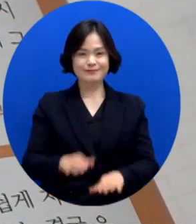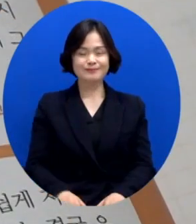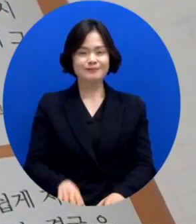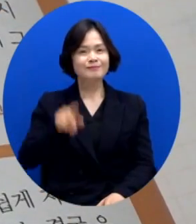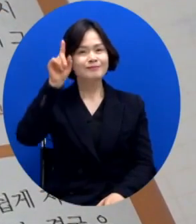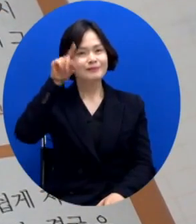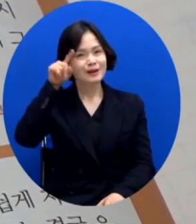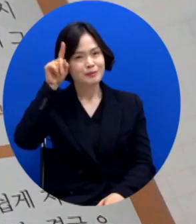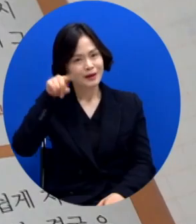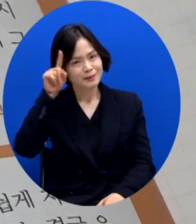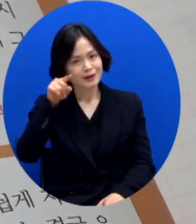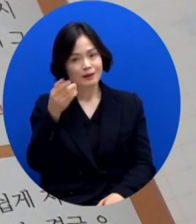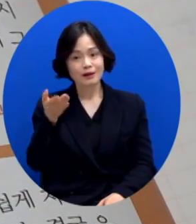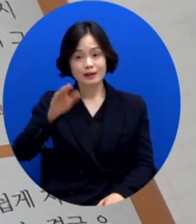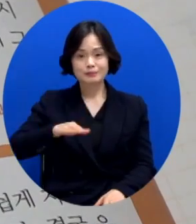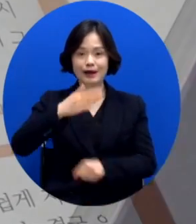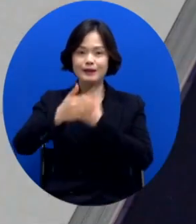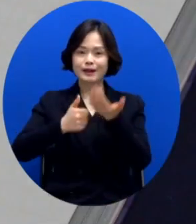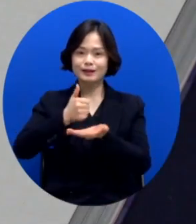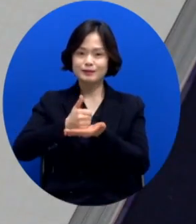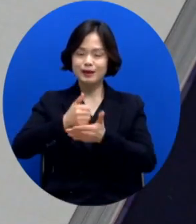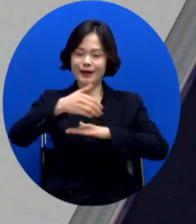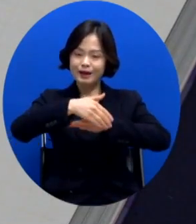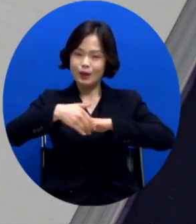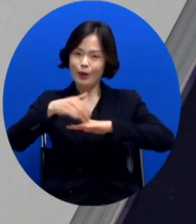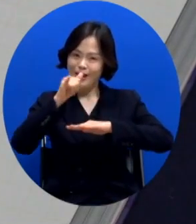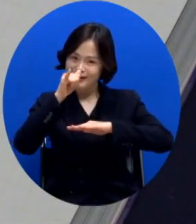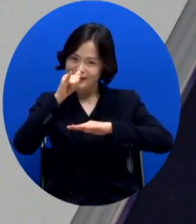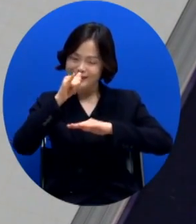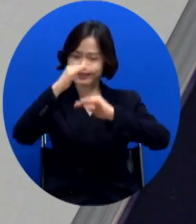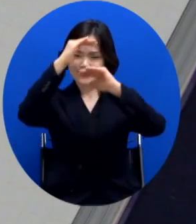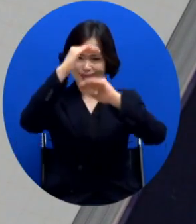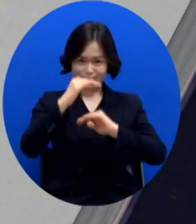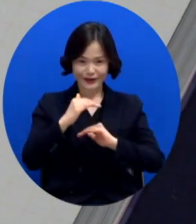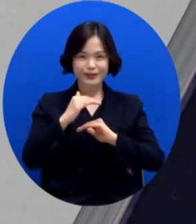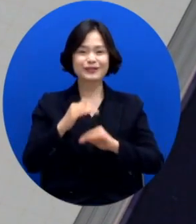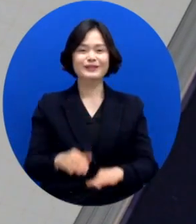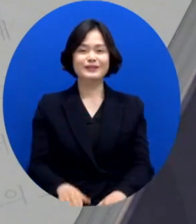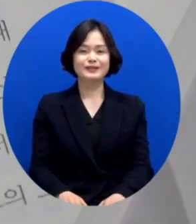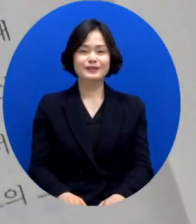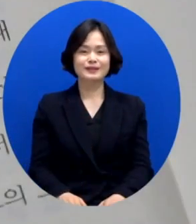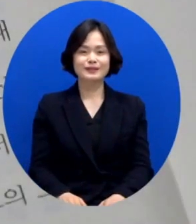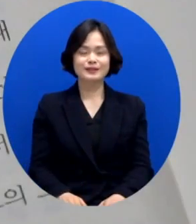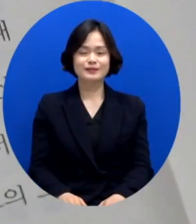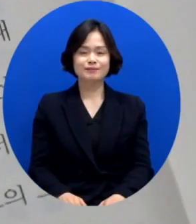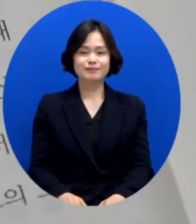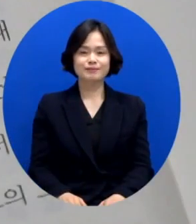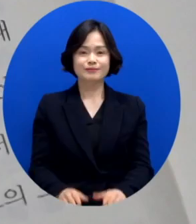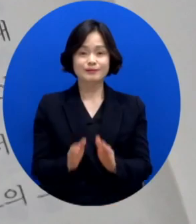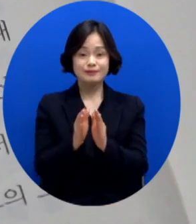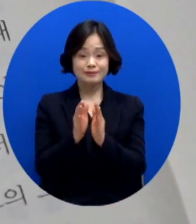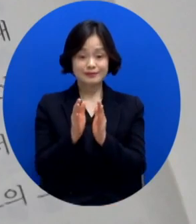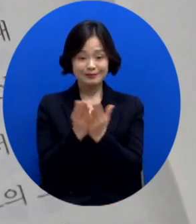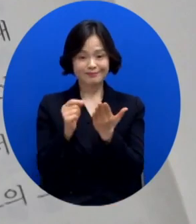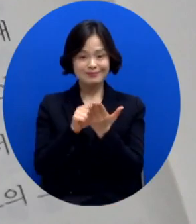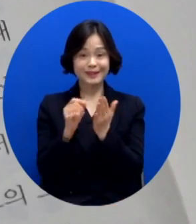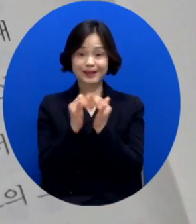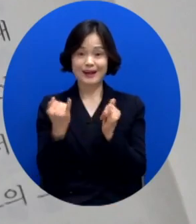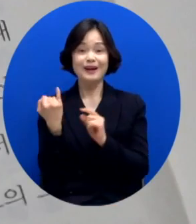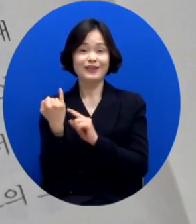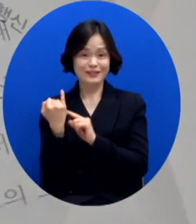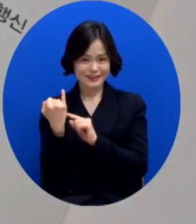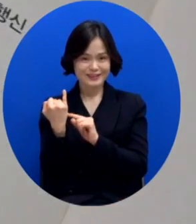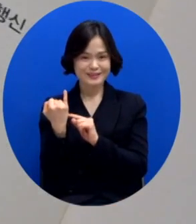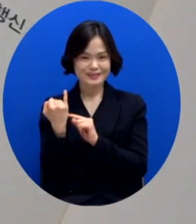하루에도 하나님의 섭리가 있다는 것을 공감의 글로 풀어낸 겁니다. 출판사의 첫 크리스천 여성 작가 시리즈이기도 한